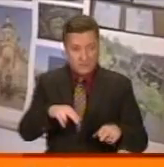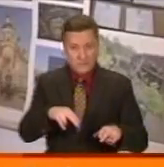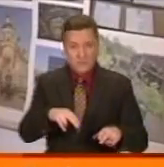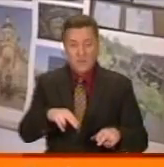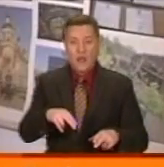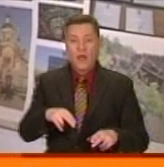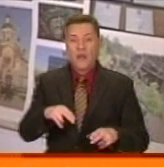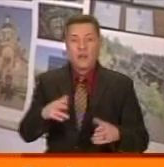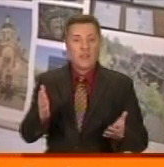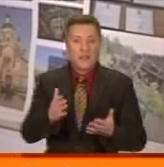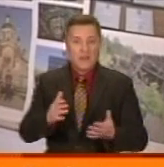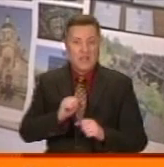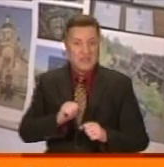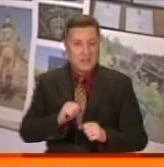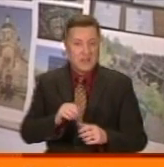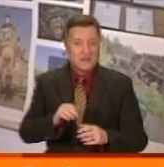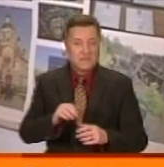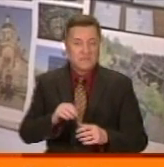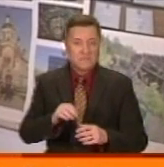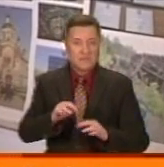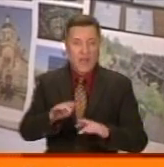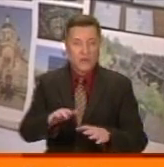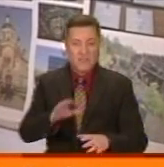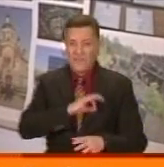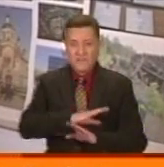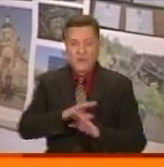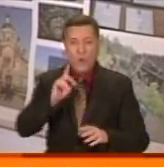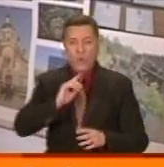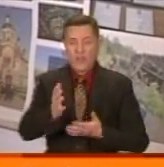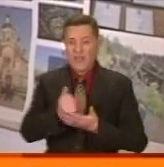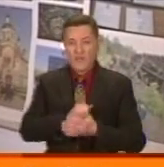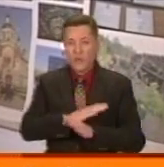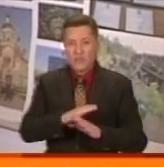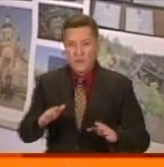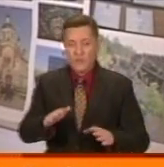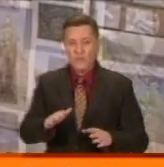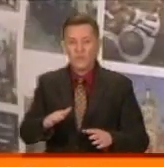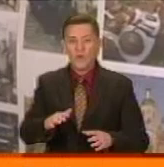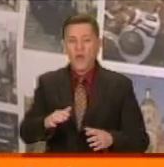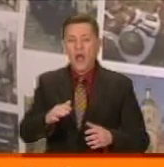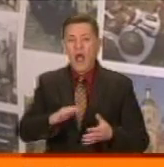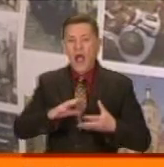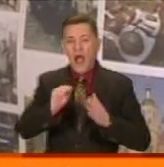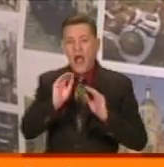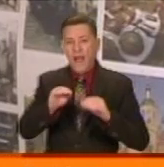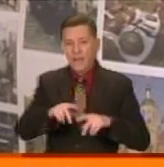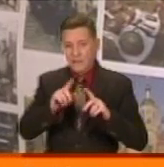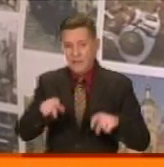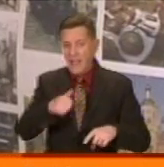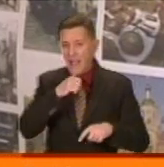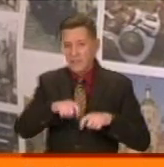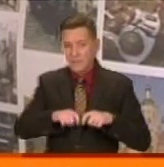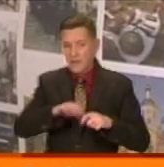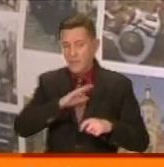різких заходів ми не вживали і не будемо, поки не отримаємо, звичайно, акт експертизи. Після проведення